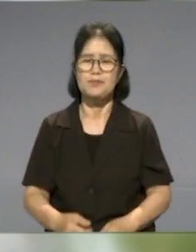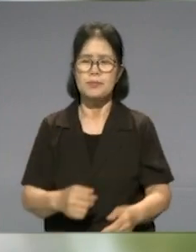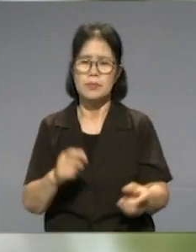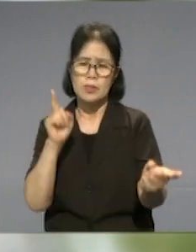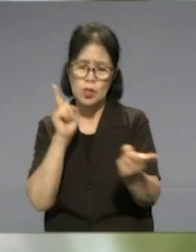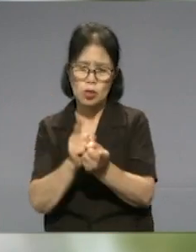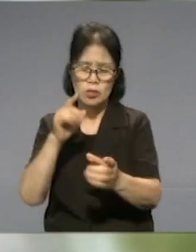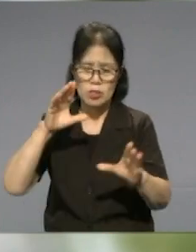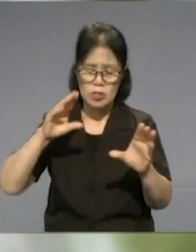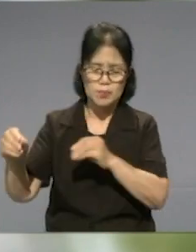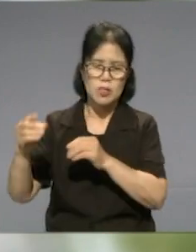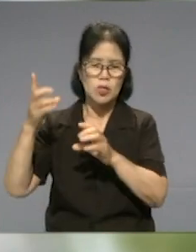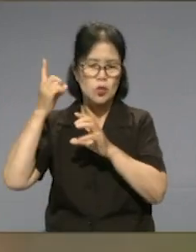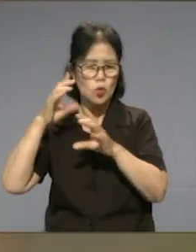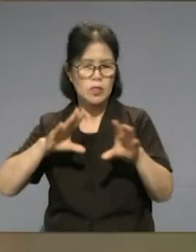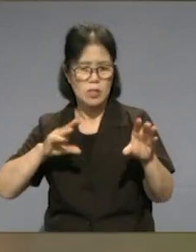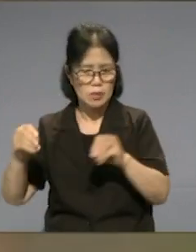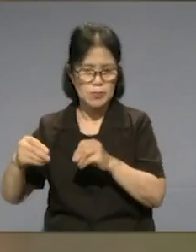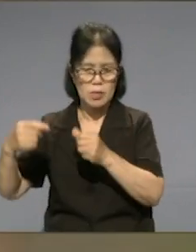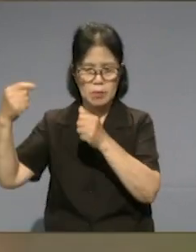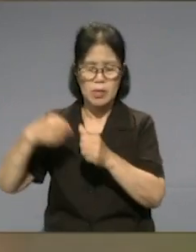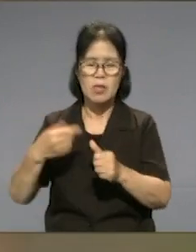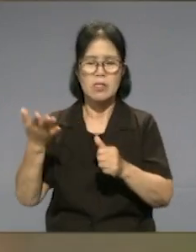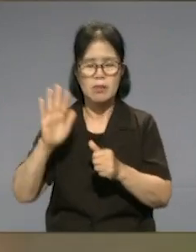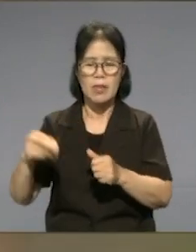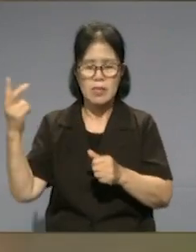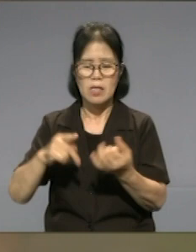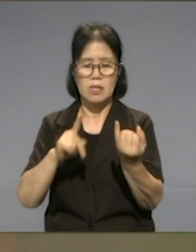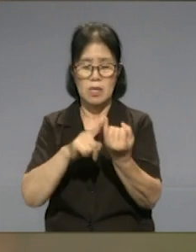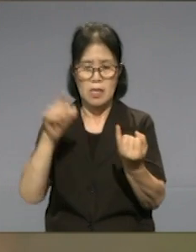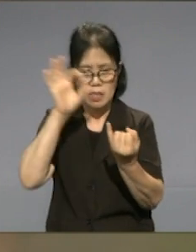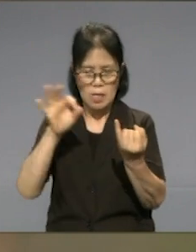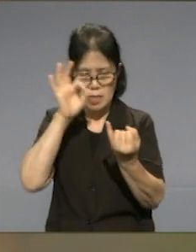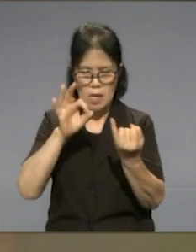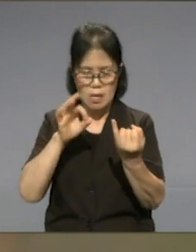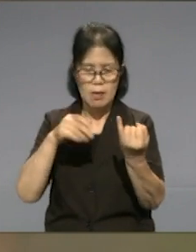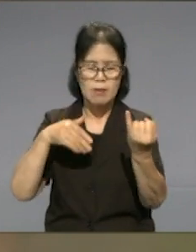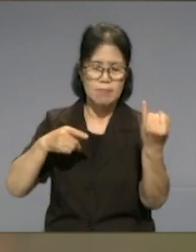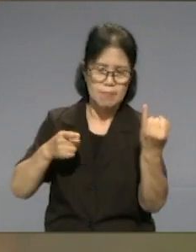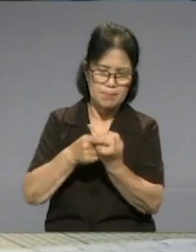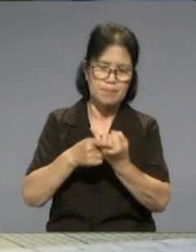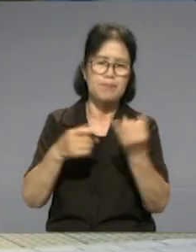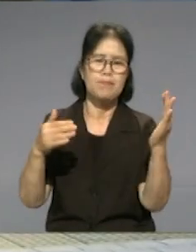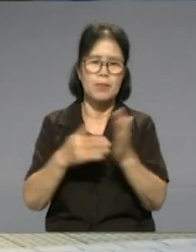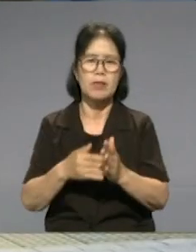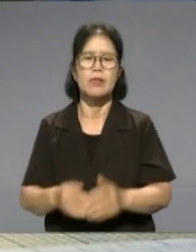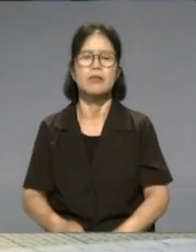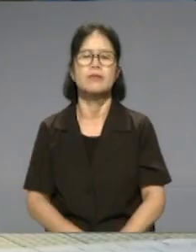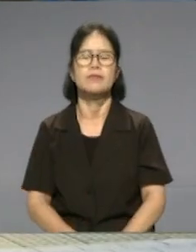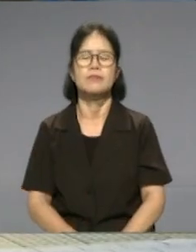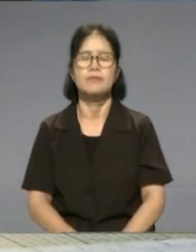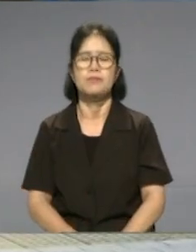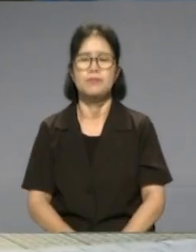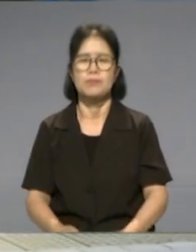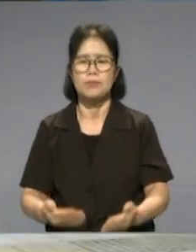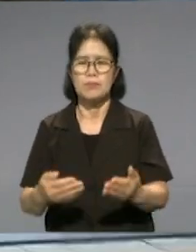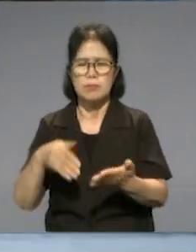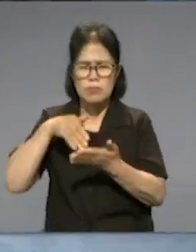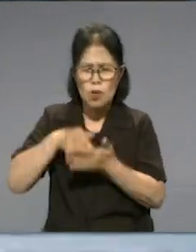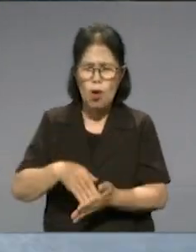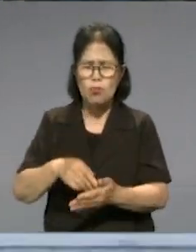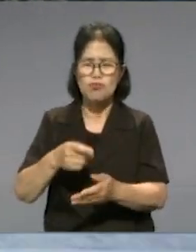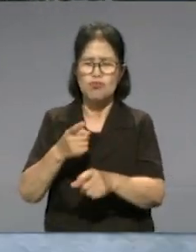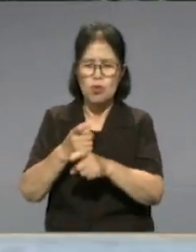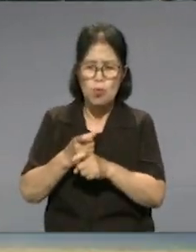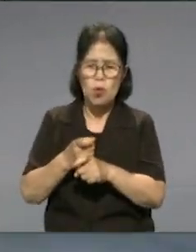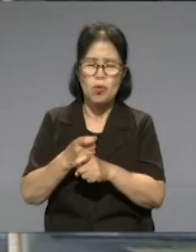금지와 통신 금지 조치를 받았지만 또다시 B씨를 찾아가 잔혹한 범행을 저지른 것. 형량이 더 무거운